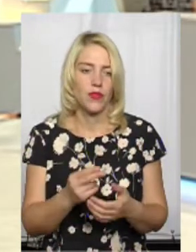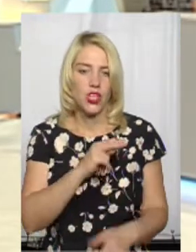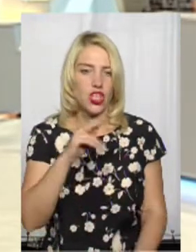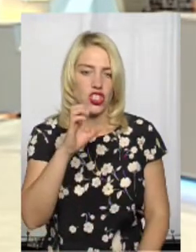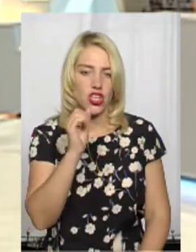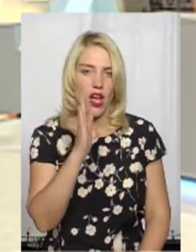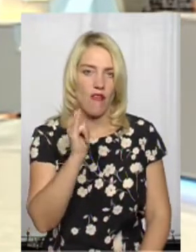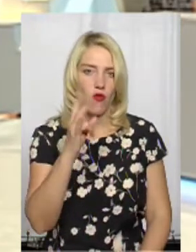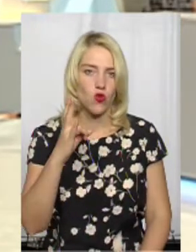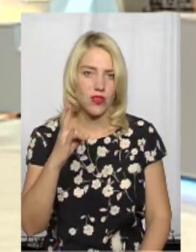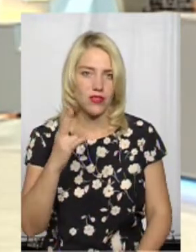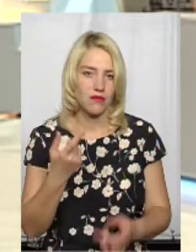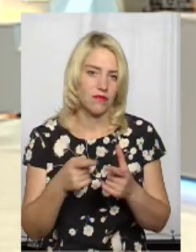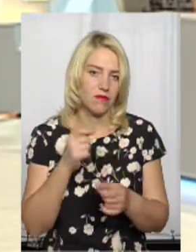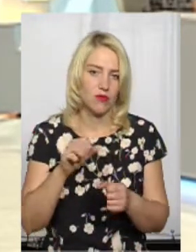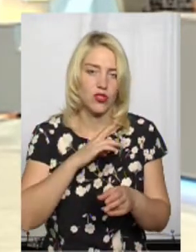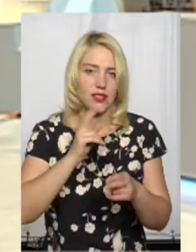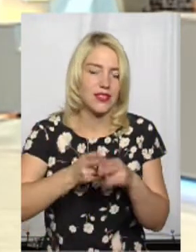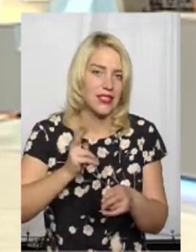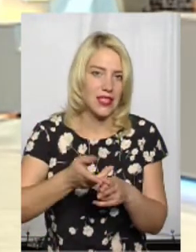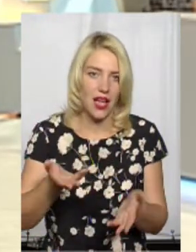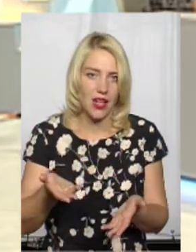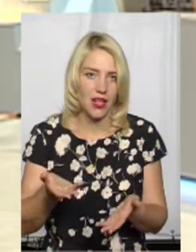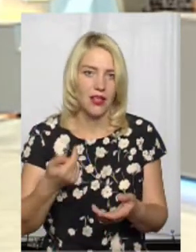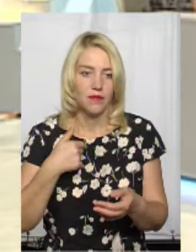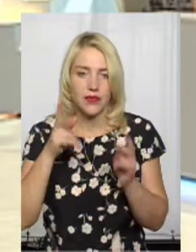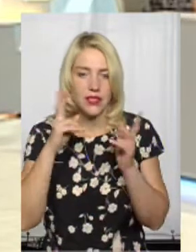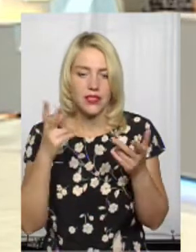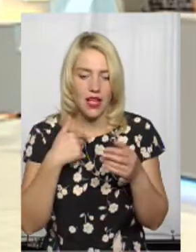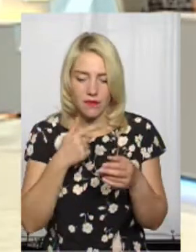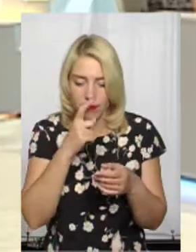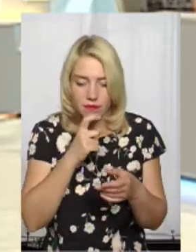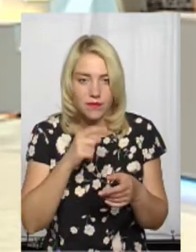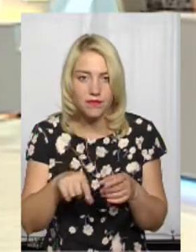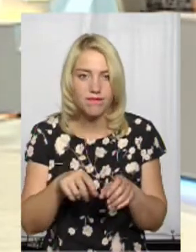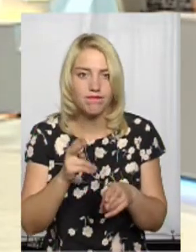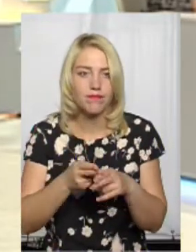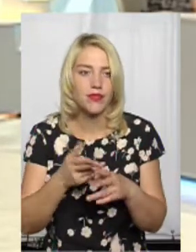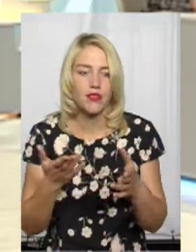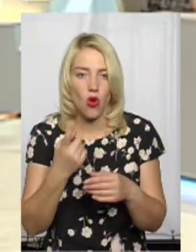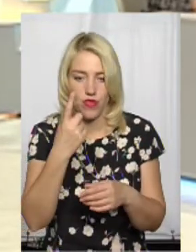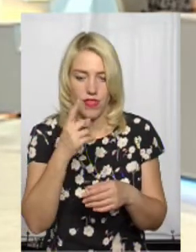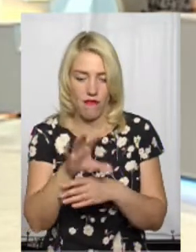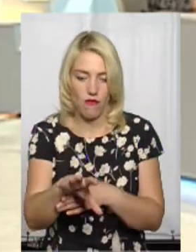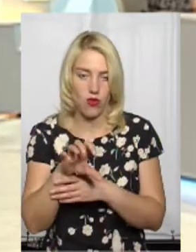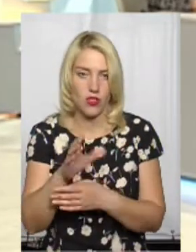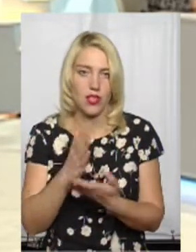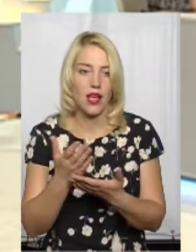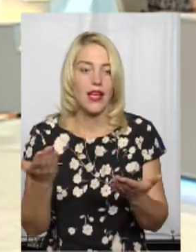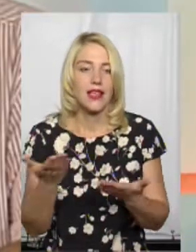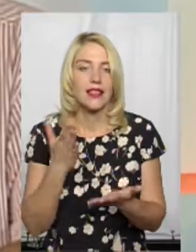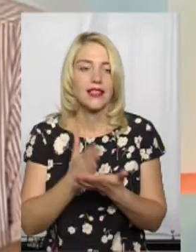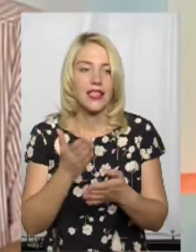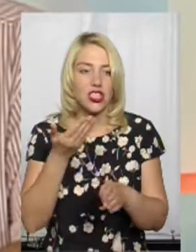чавуну чи сталі, а може заліза, ми не знаємо, бо ми не побачили, тільки одна фотографія, який є